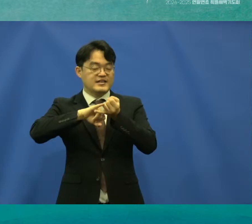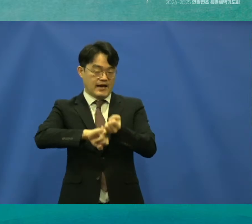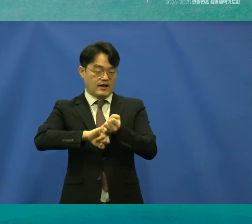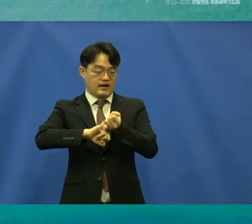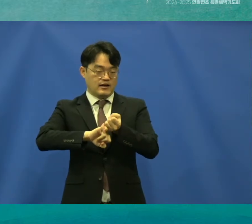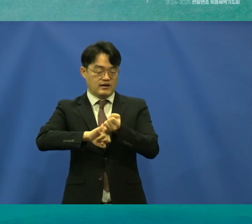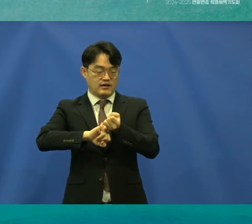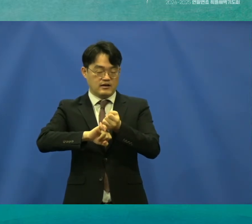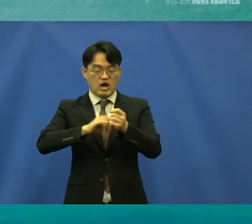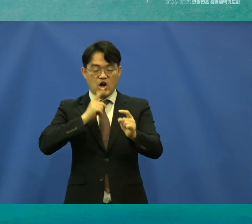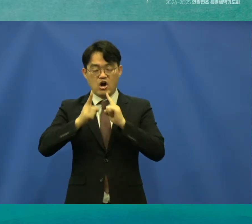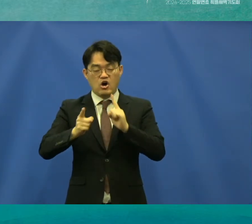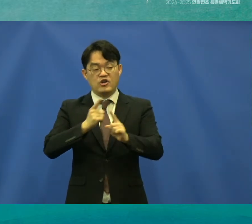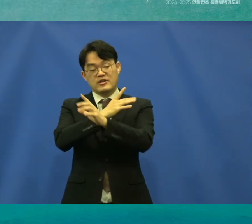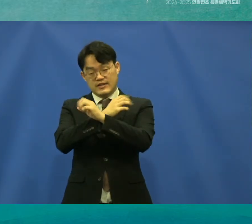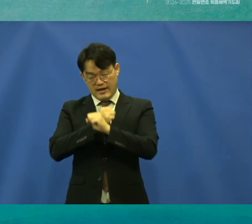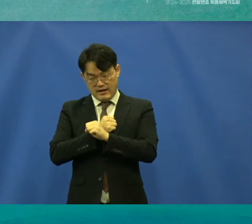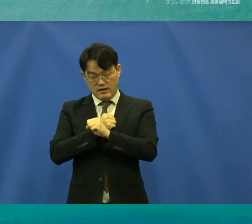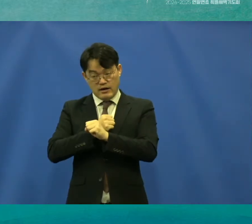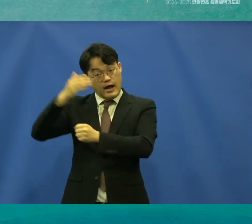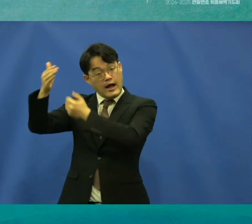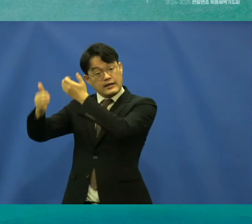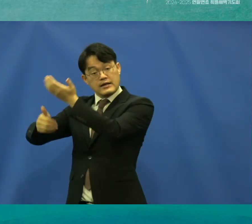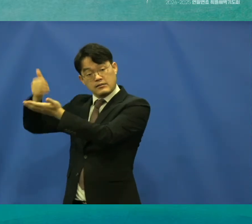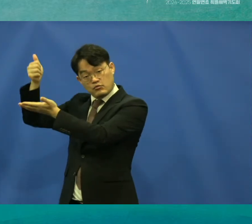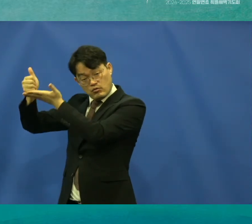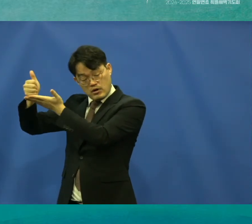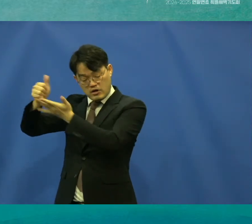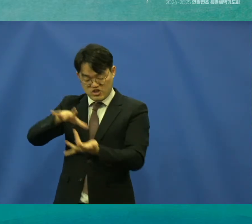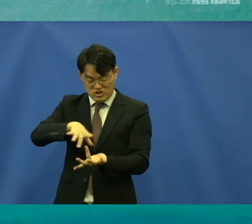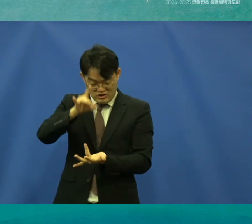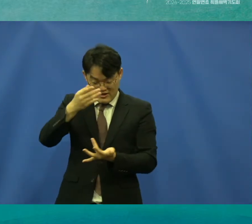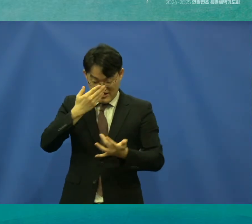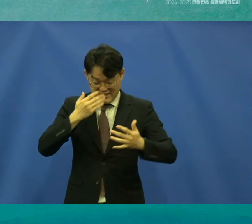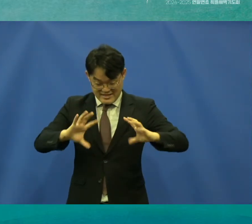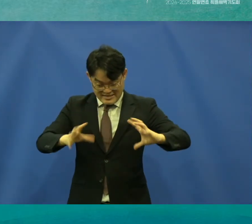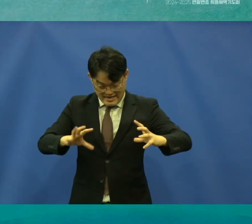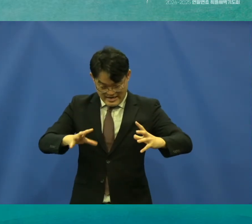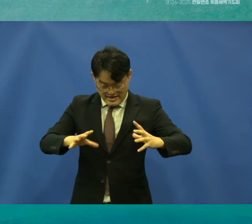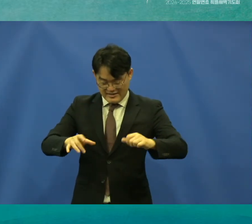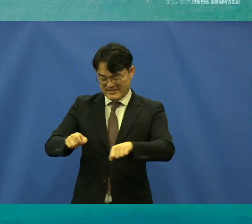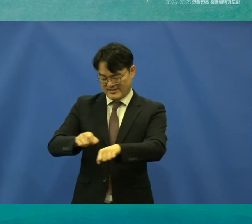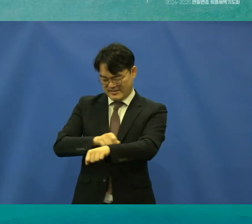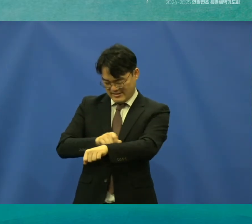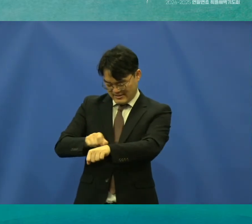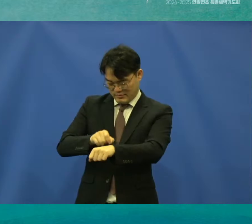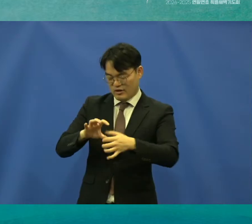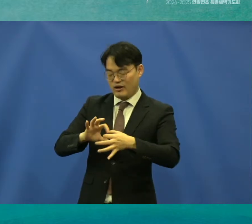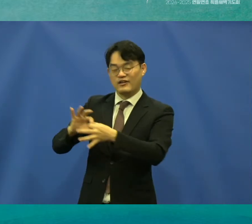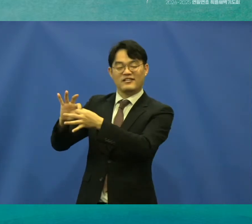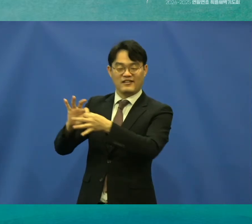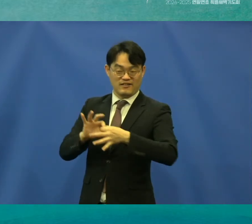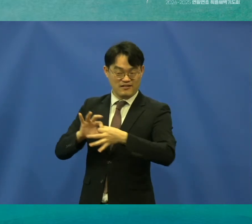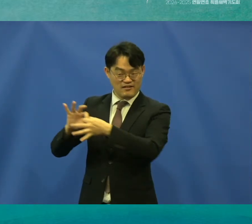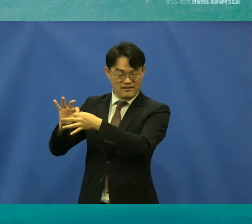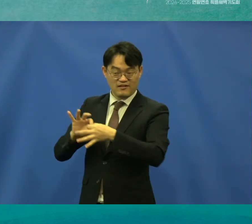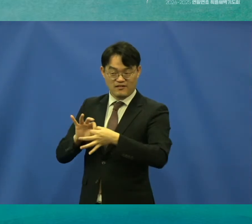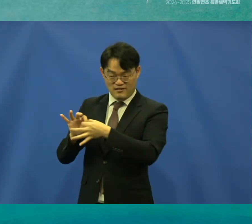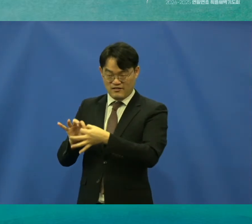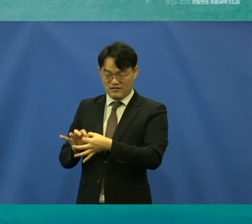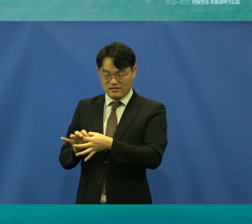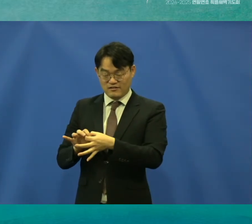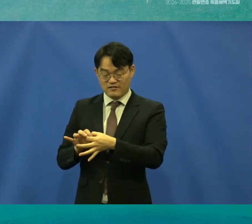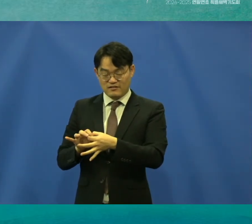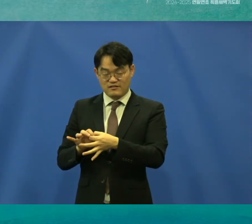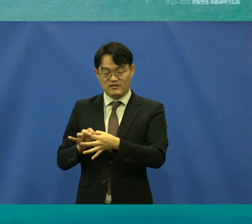하나님과 이스라엘의 특별한 관계. 그래서 풍랑이는 배 위에서 잠을 자다가 나온 이 요나는